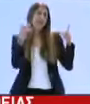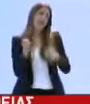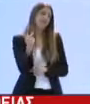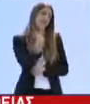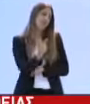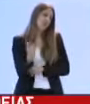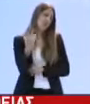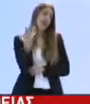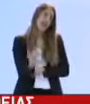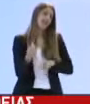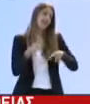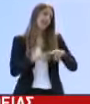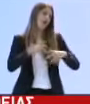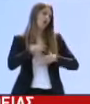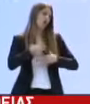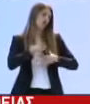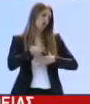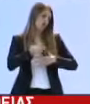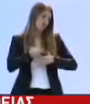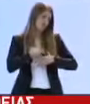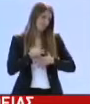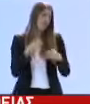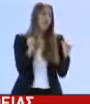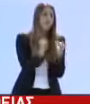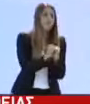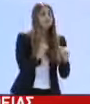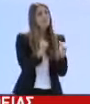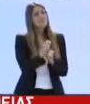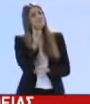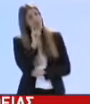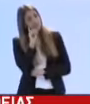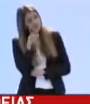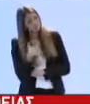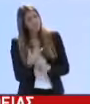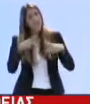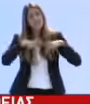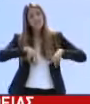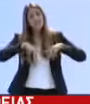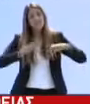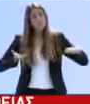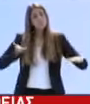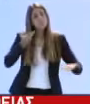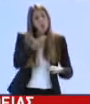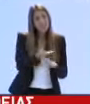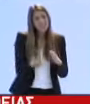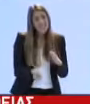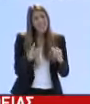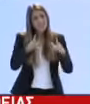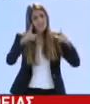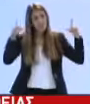να δώσουμε οξυγόνο στην Ελλάδα. Φίλες και φίλοι, η κυβερνητική πρόταση της Νέας